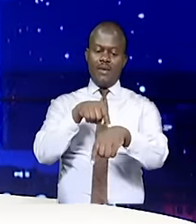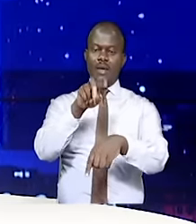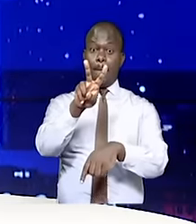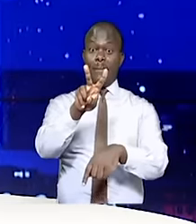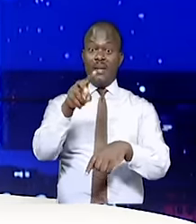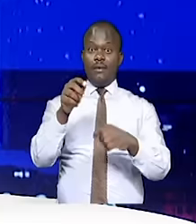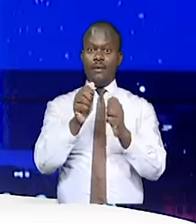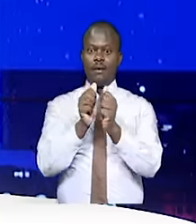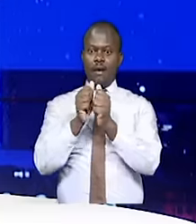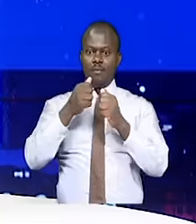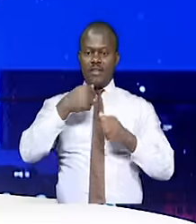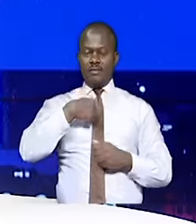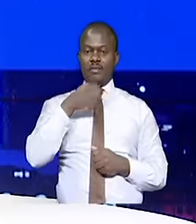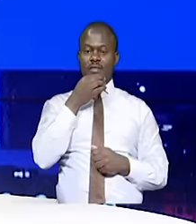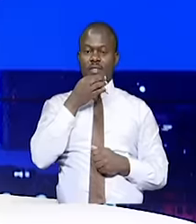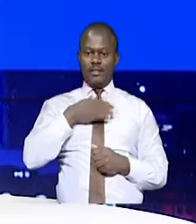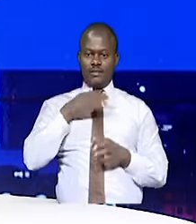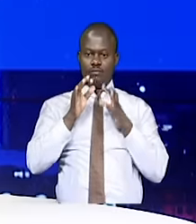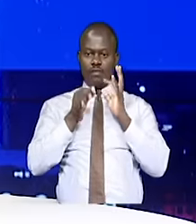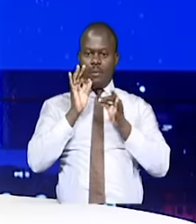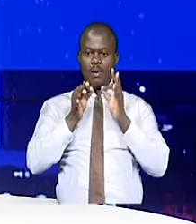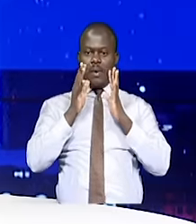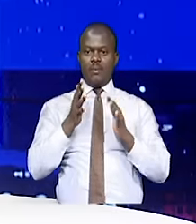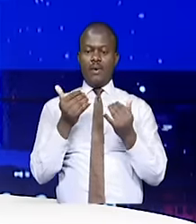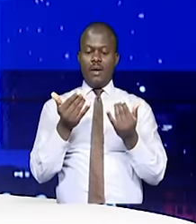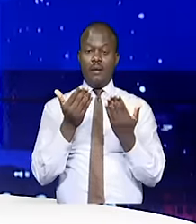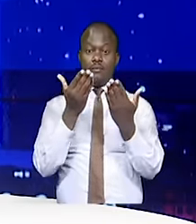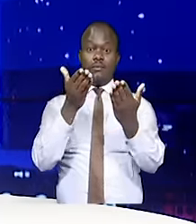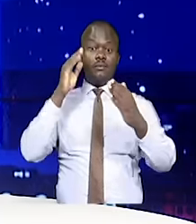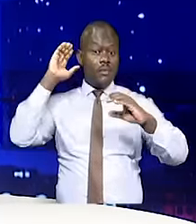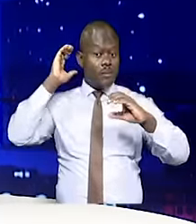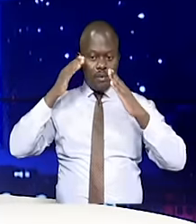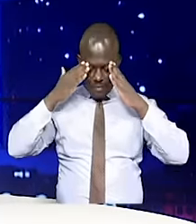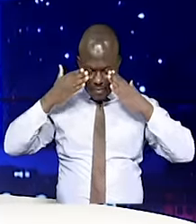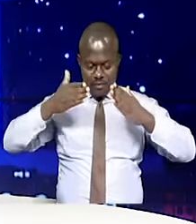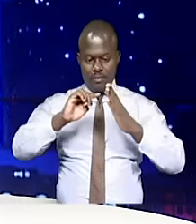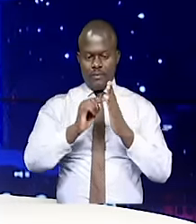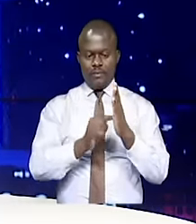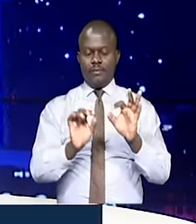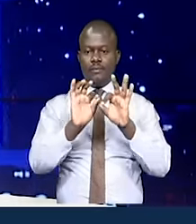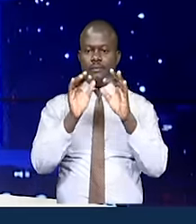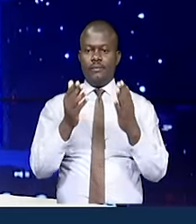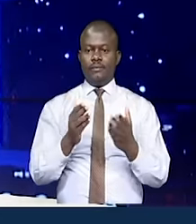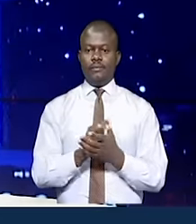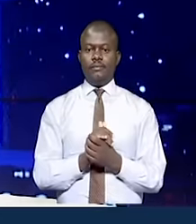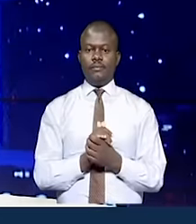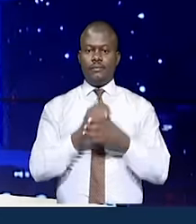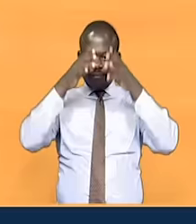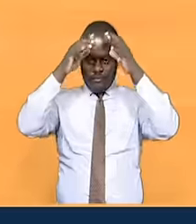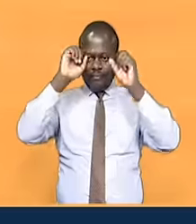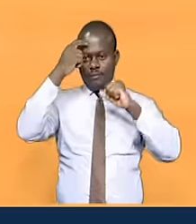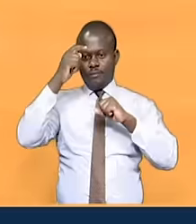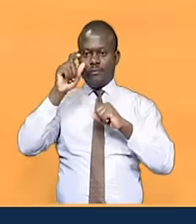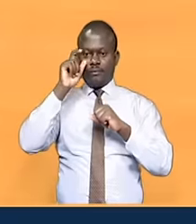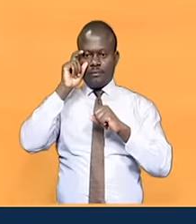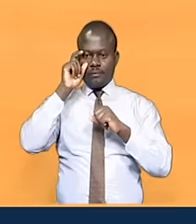mugenzi wanjye Fidelize Imbuto niko bimeze tukaba tugiye kugezaho aya makuru rero agiye kubanda ku ngingo z'ingenzi zikurikira Perezida wa Repubulika